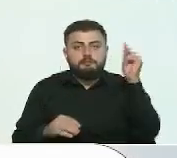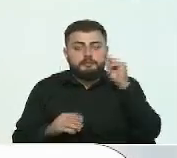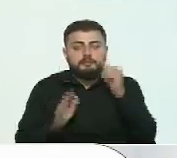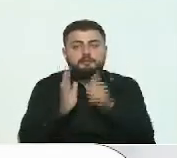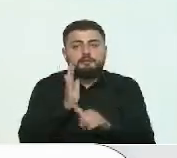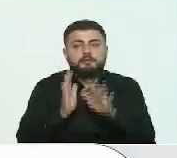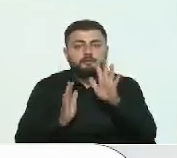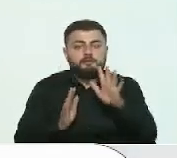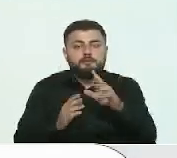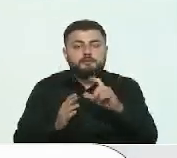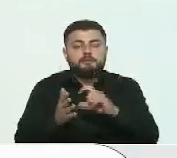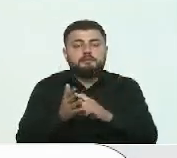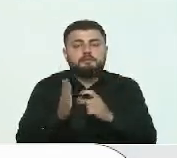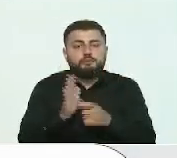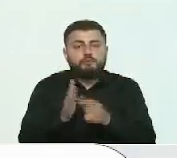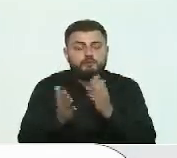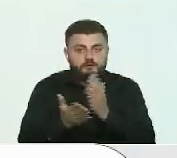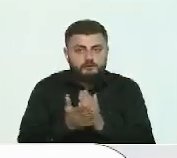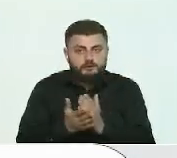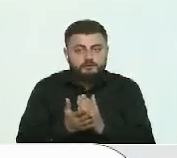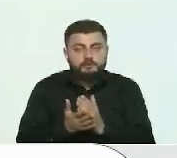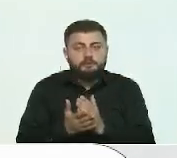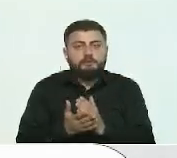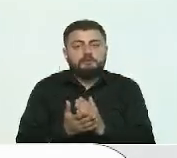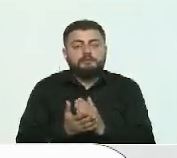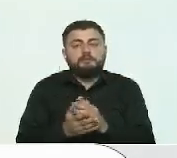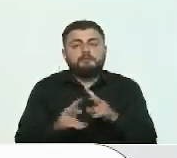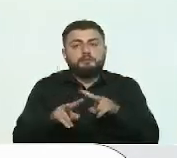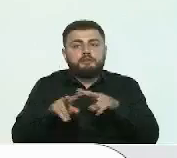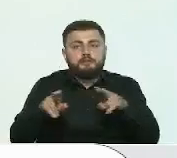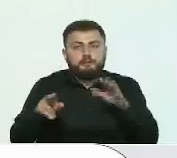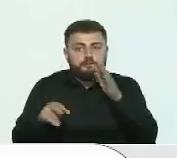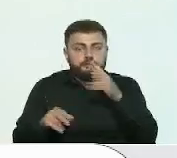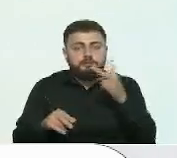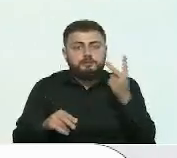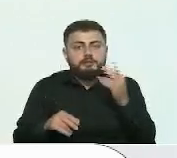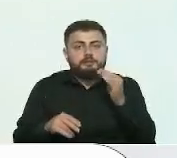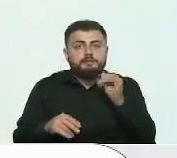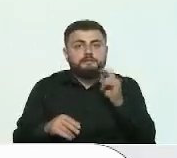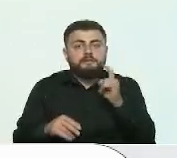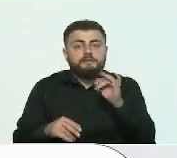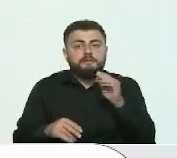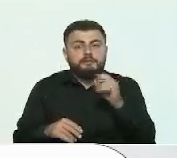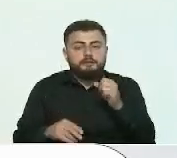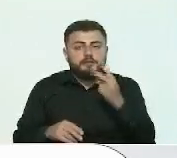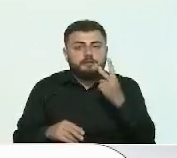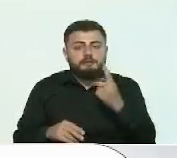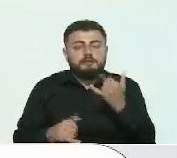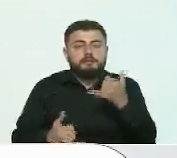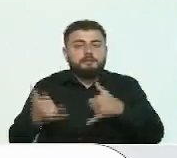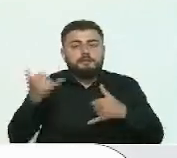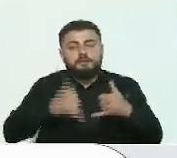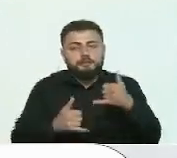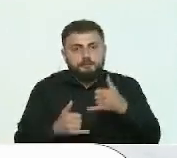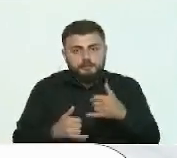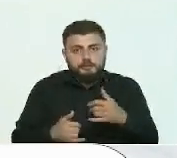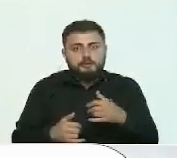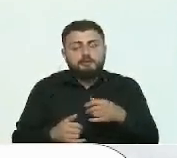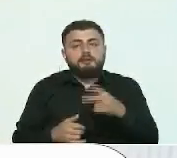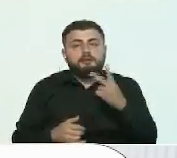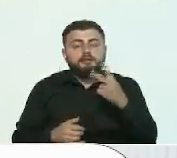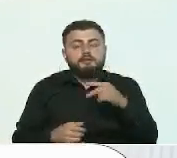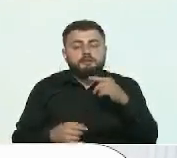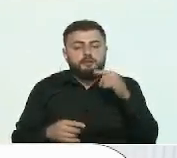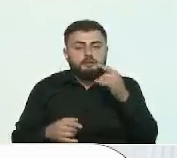65 sinif otağı mövcuddur. Eyni zamanda 2 fizika, 2 kimya, 2 biologiya laboratoriyaları